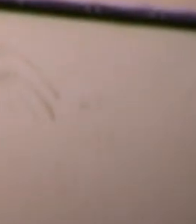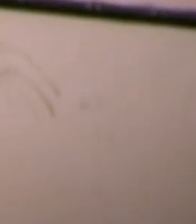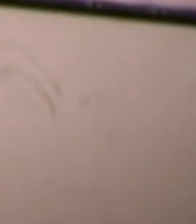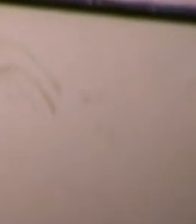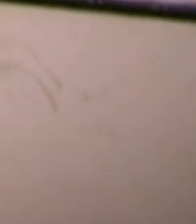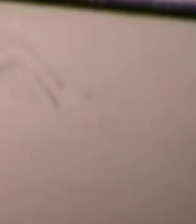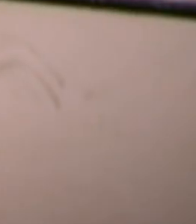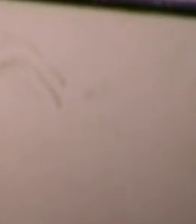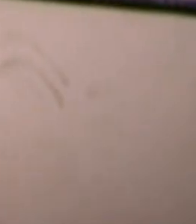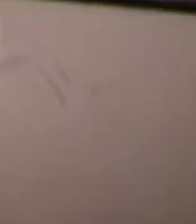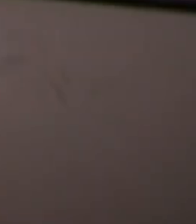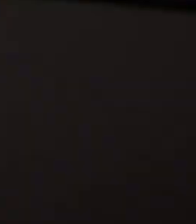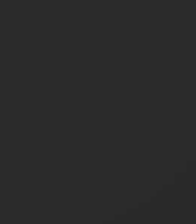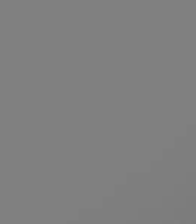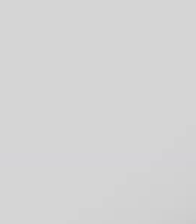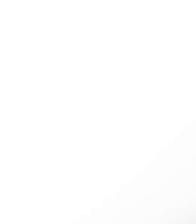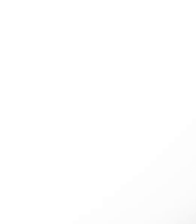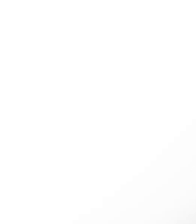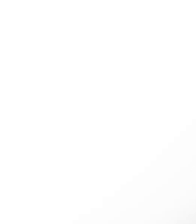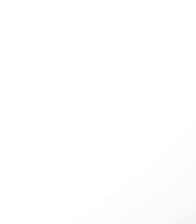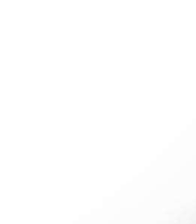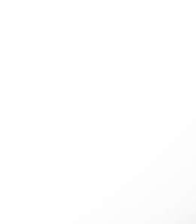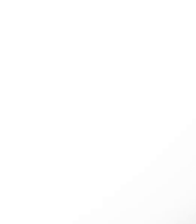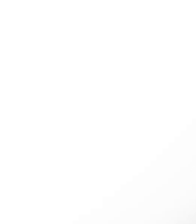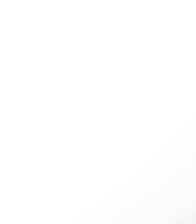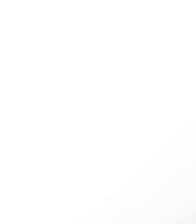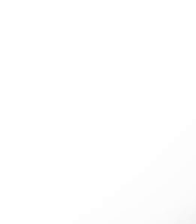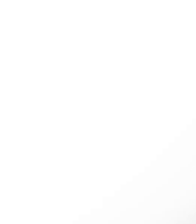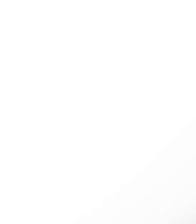ยเพราะเราคือ